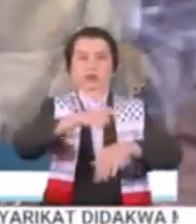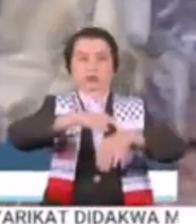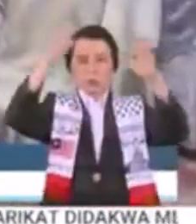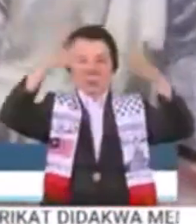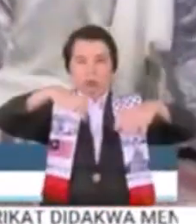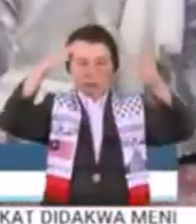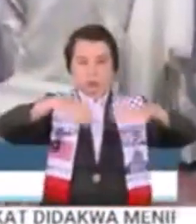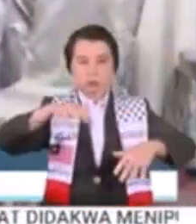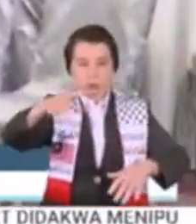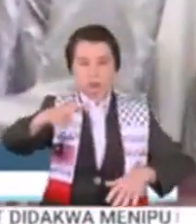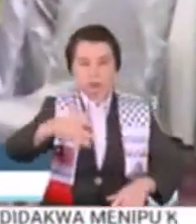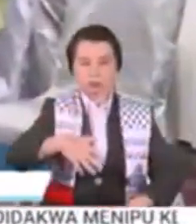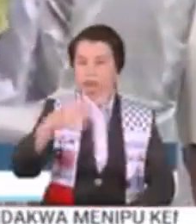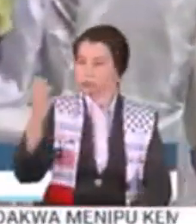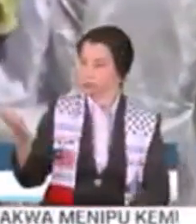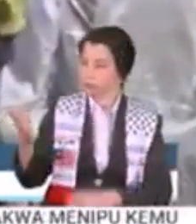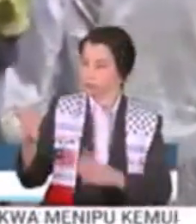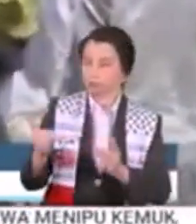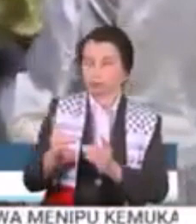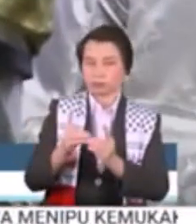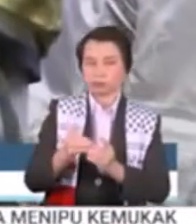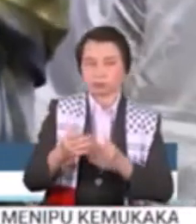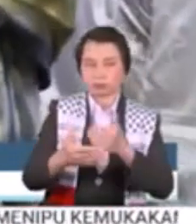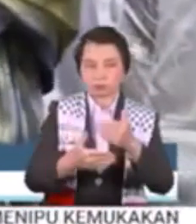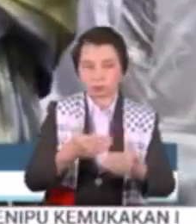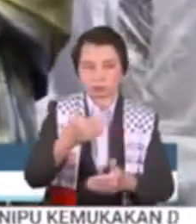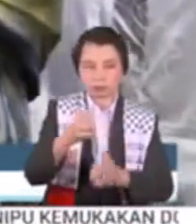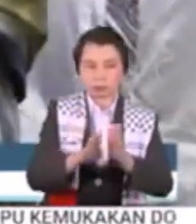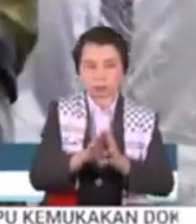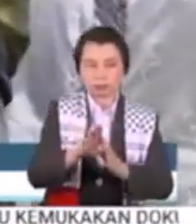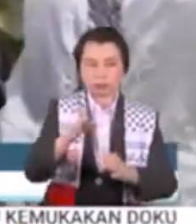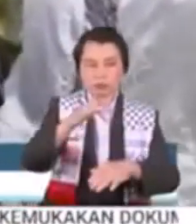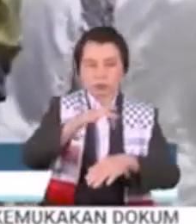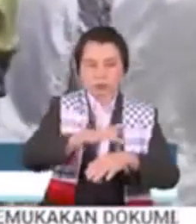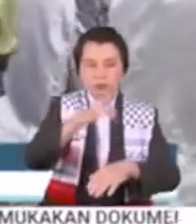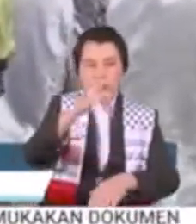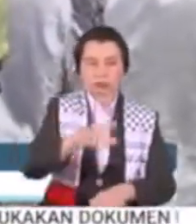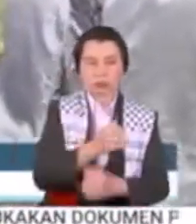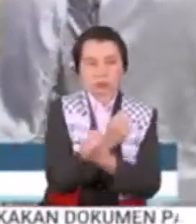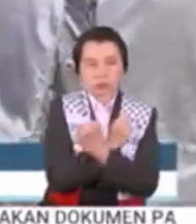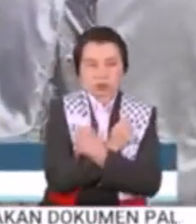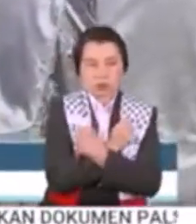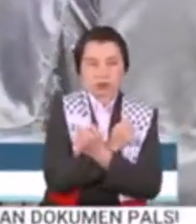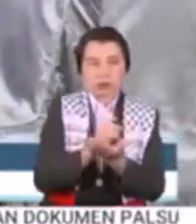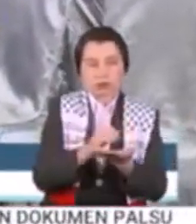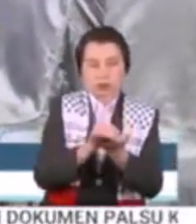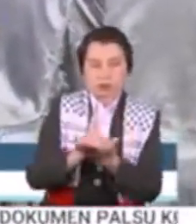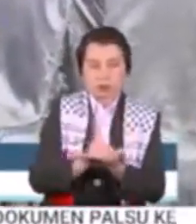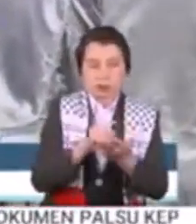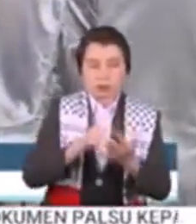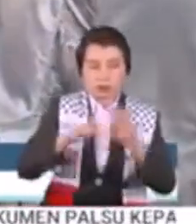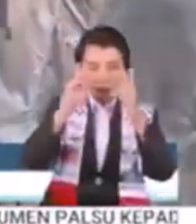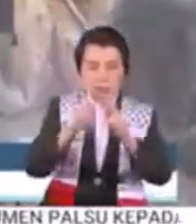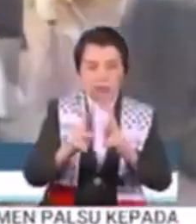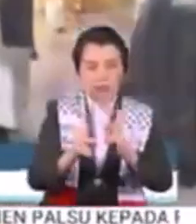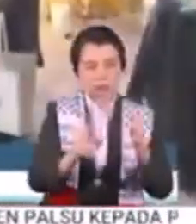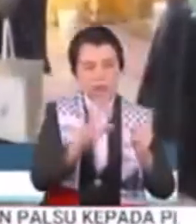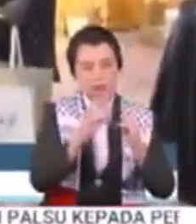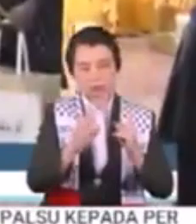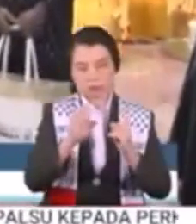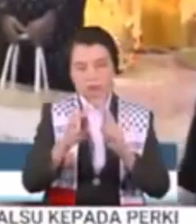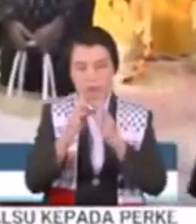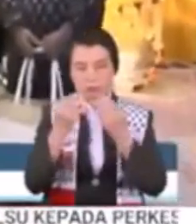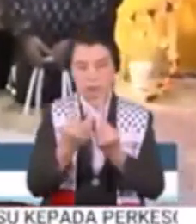datang. Beliau ditemui pada program Memacu Kehidupan Sentuhan Kasih di Pawali di Kuantan. Pada majlis itu, 100 keluarga